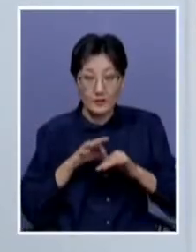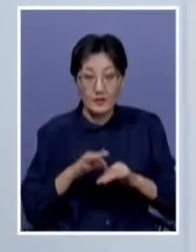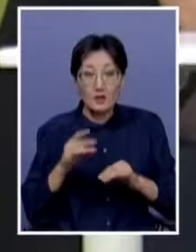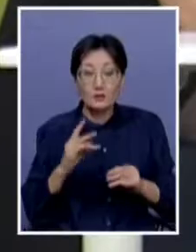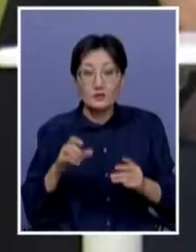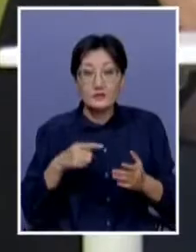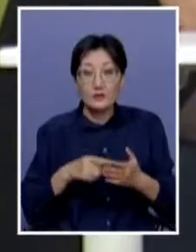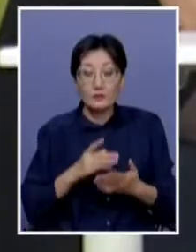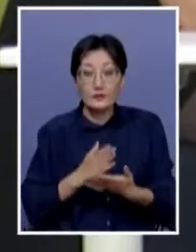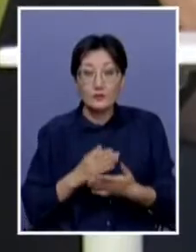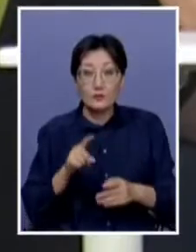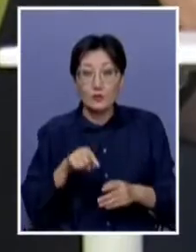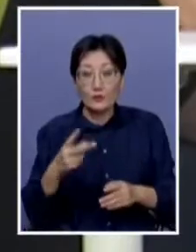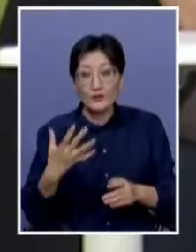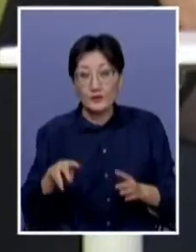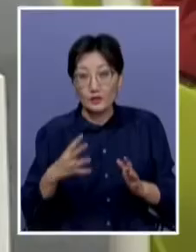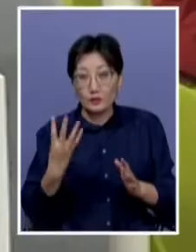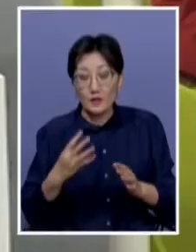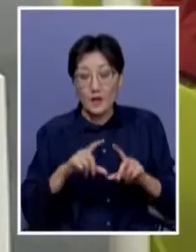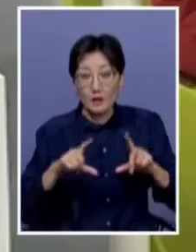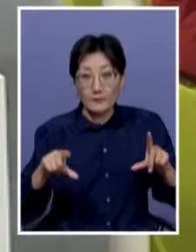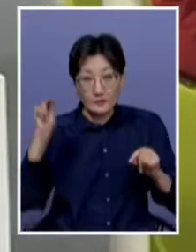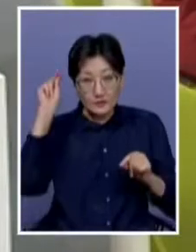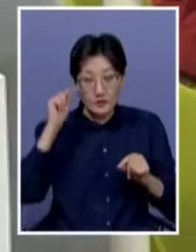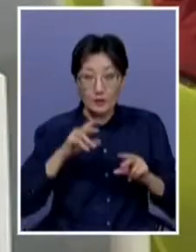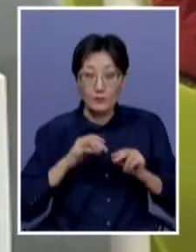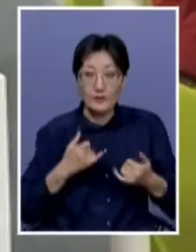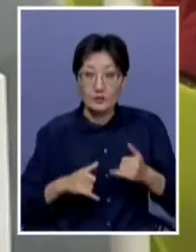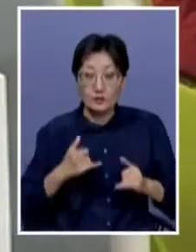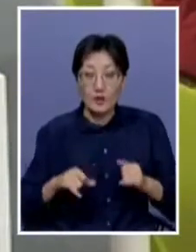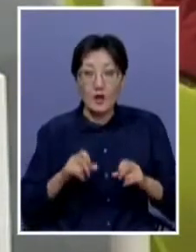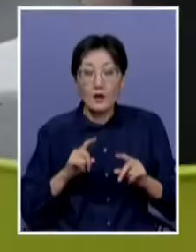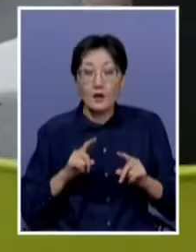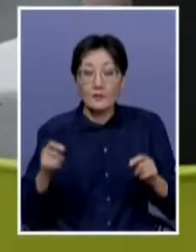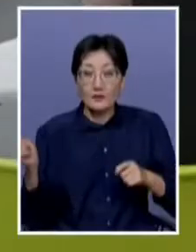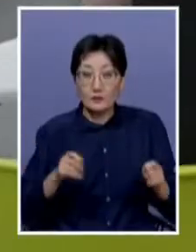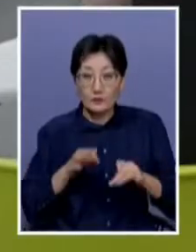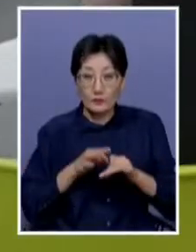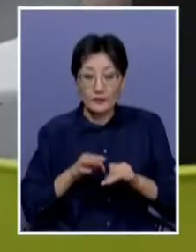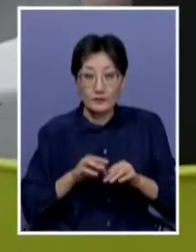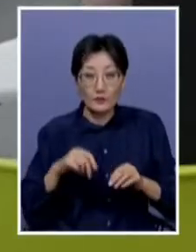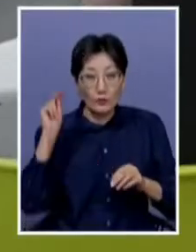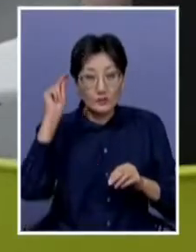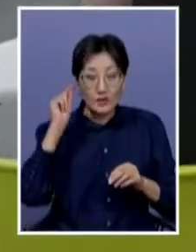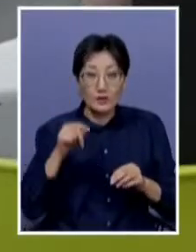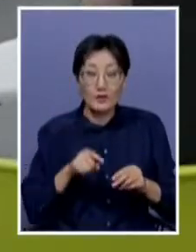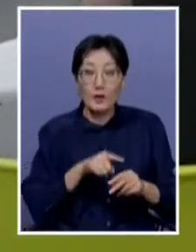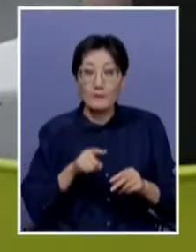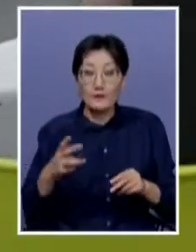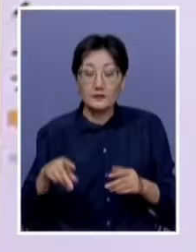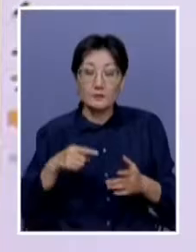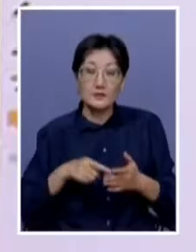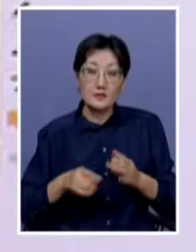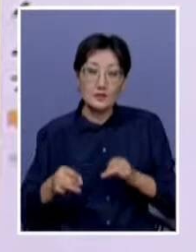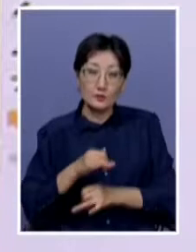Нұрсұлтан қаласында орналасқан нөмірі 54-ші мектеп-лицейінің мұғалімдері де кеңес ұйымдастырып, оқу жылында атқарылатын бірқатар мәселелерді